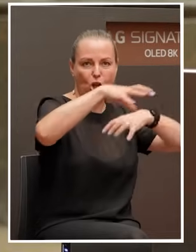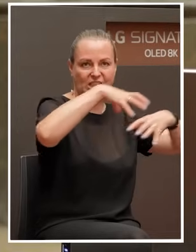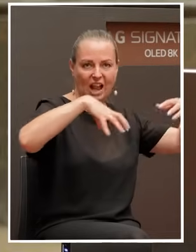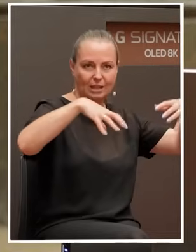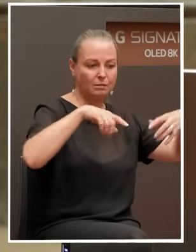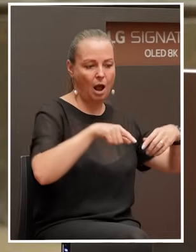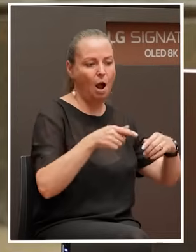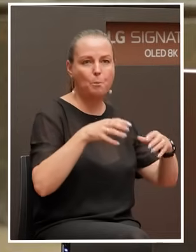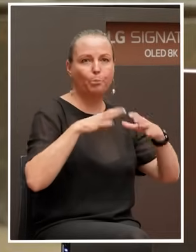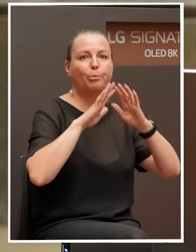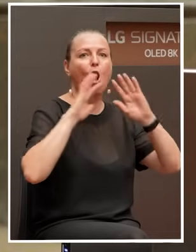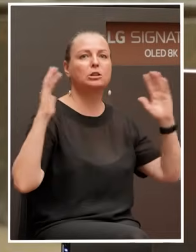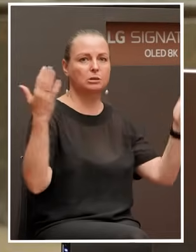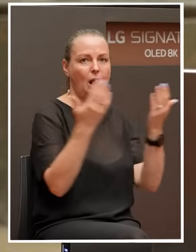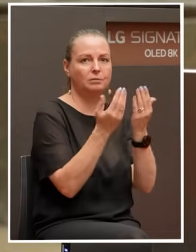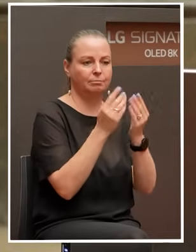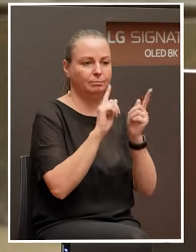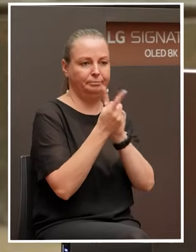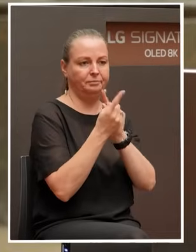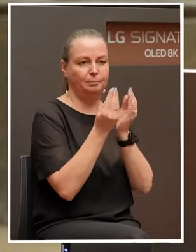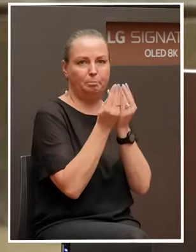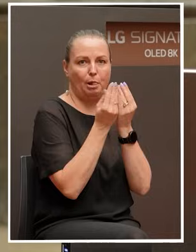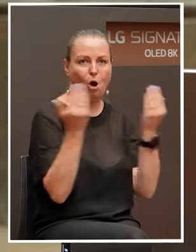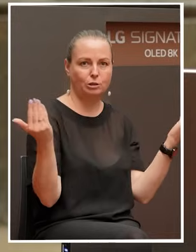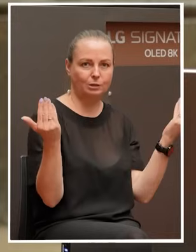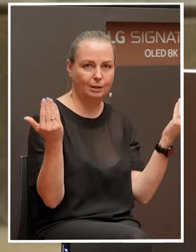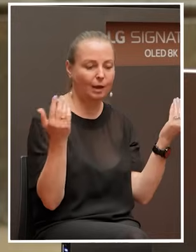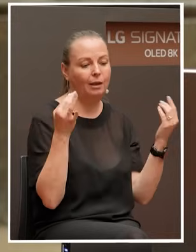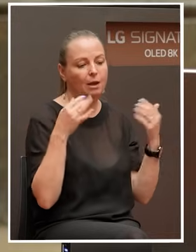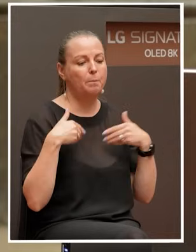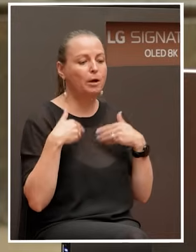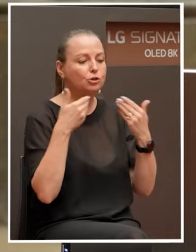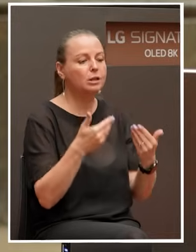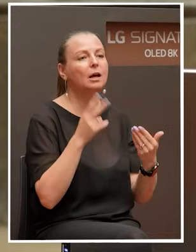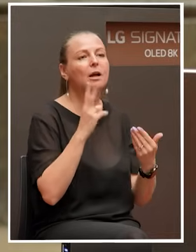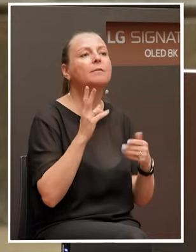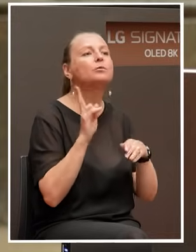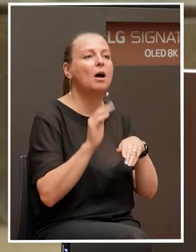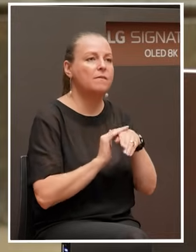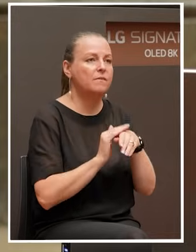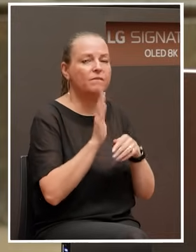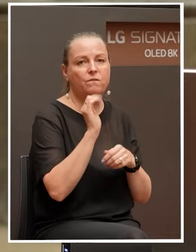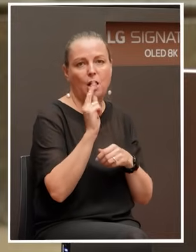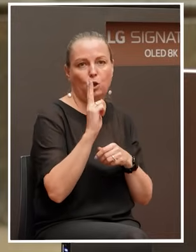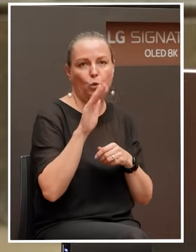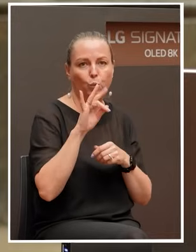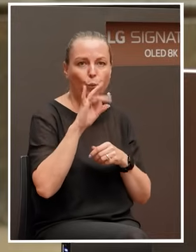всячески уплощает и апеллирует к фактуре динамической